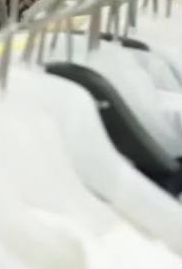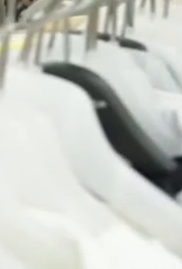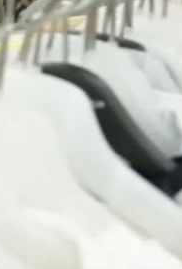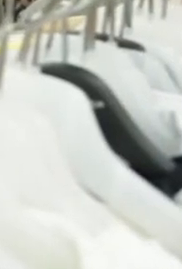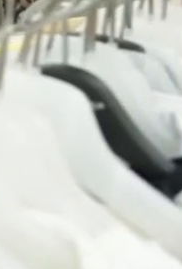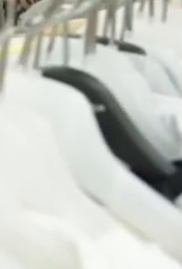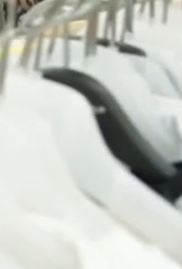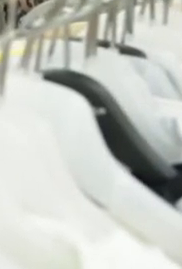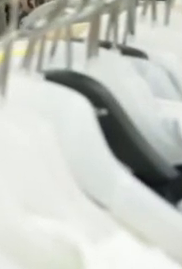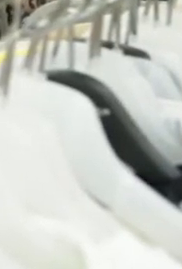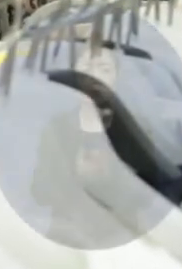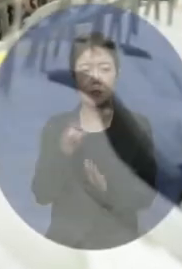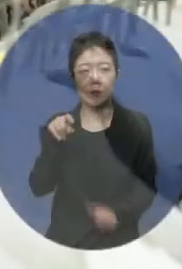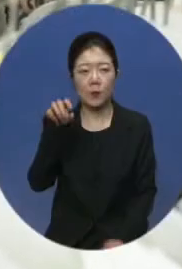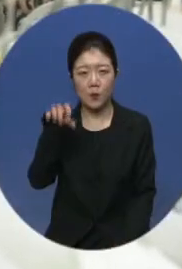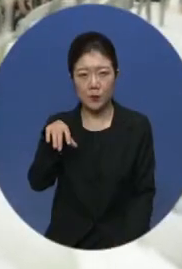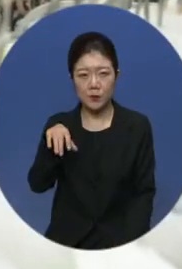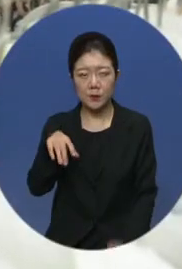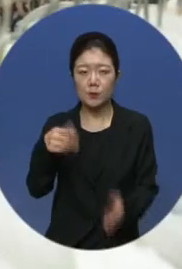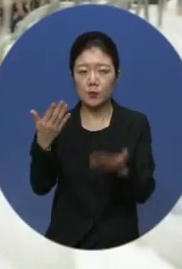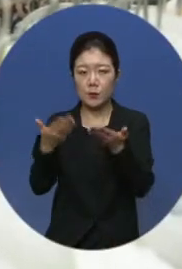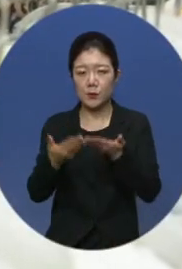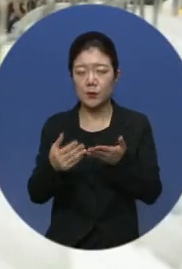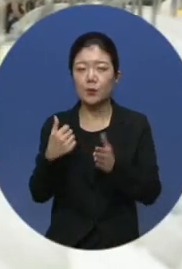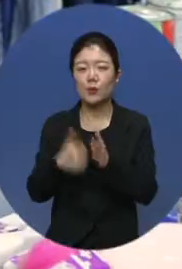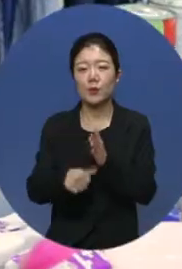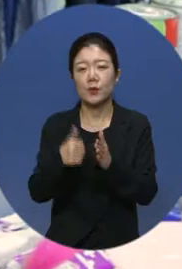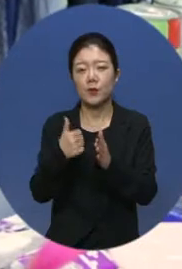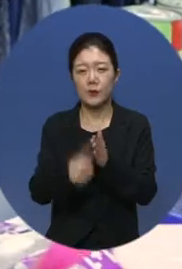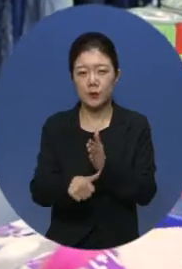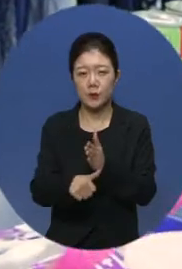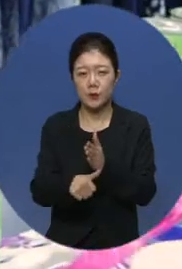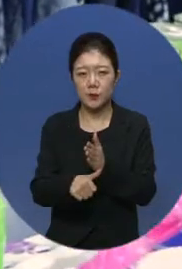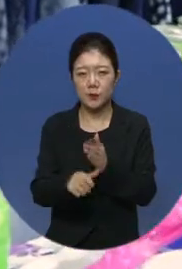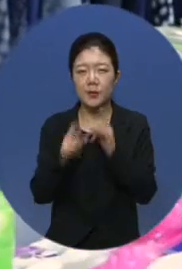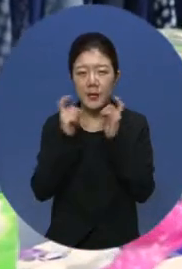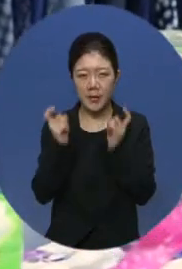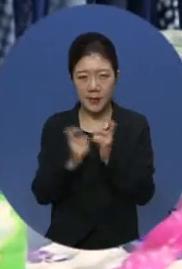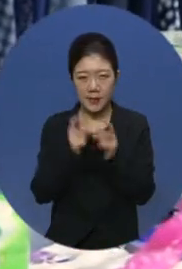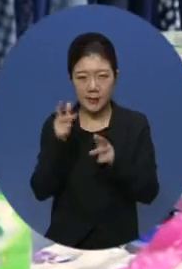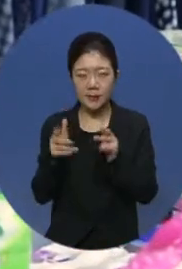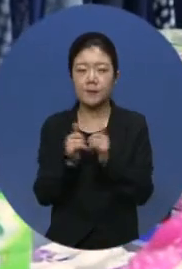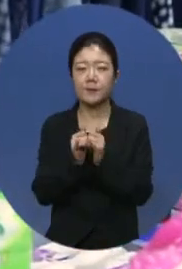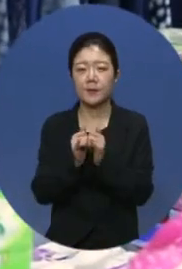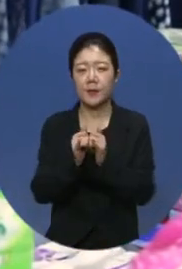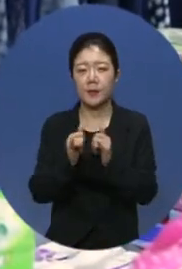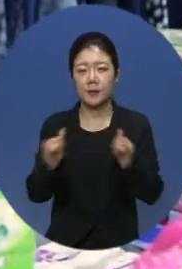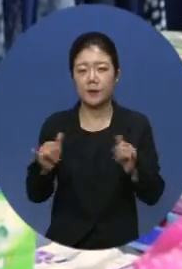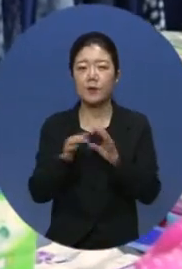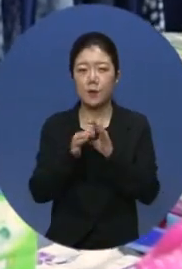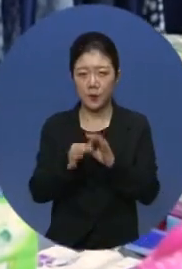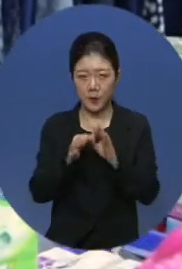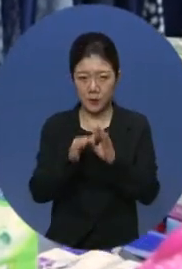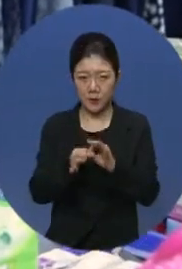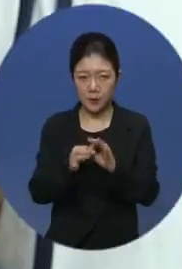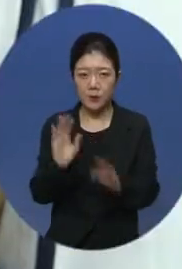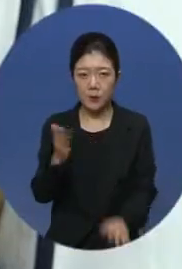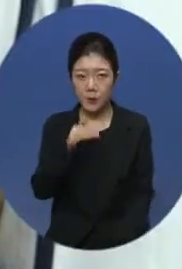의정부시. 숲스토리에 기증되는 물품들은 주로 개인 사업자들에 의해서 이루어지고